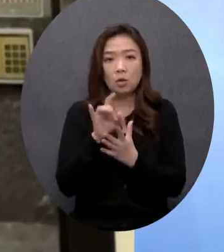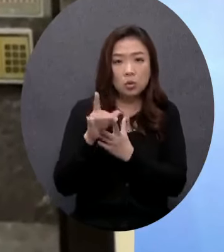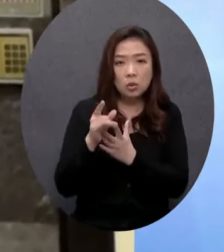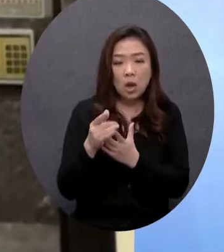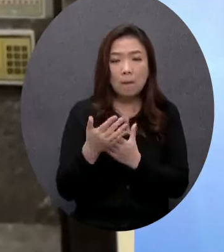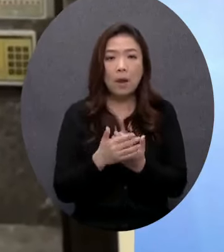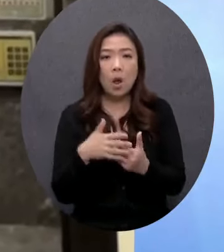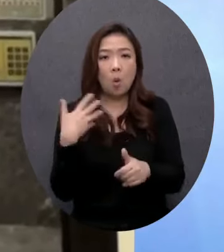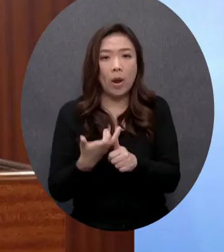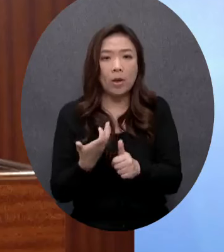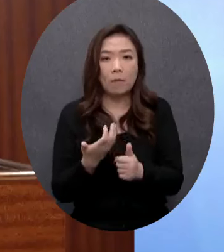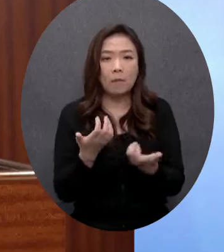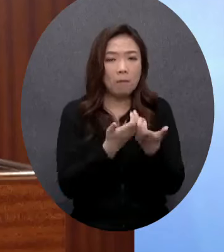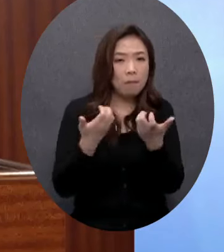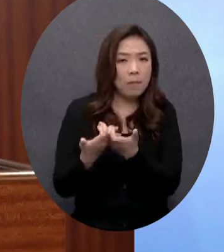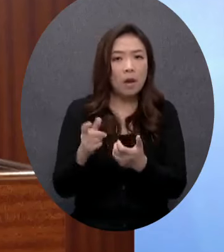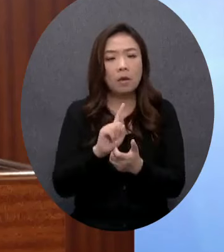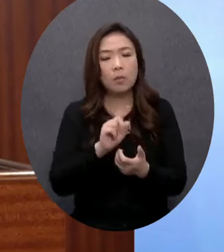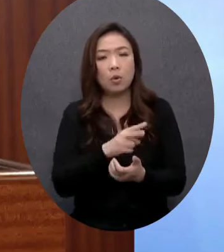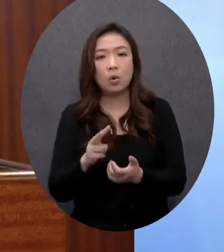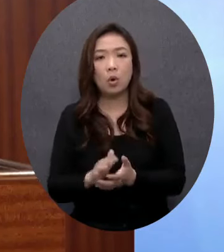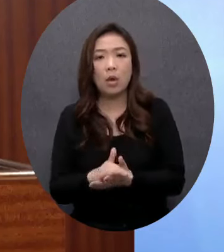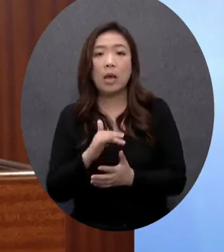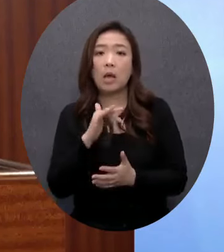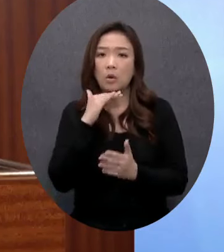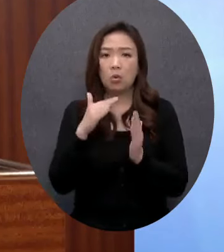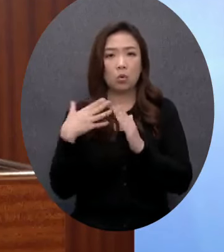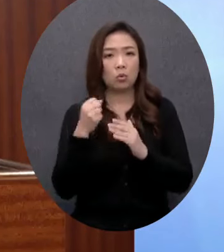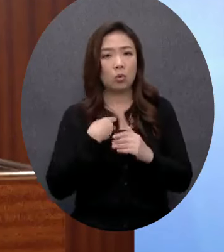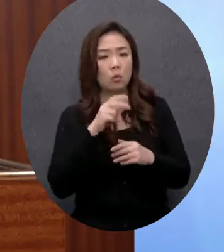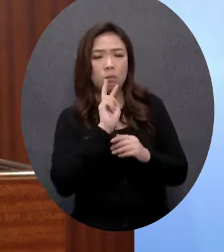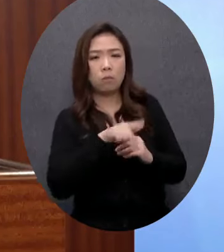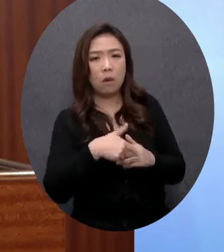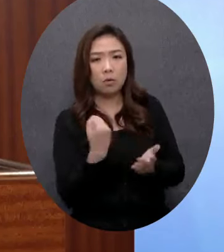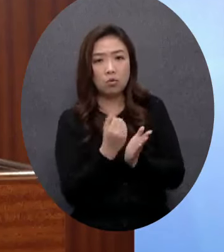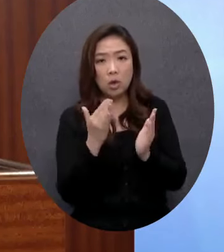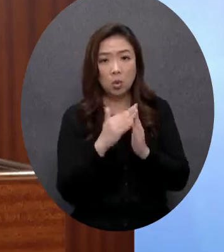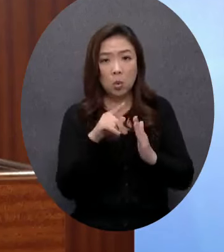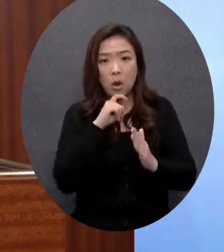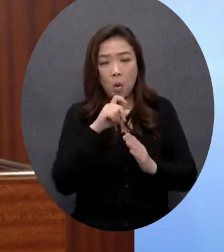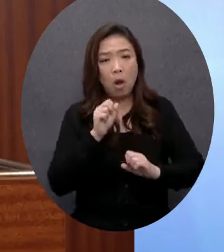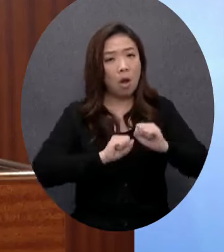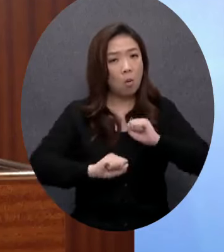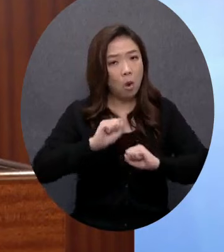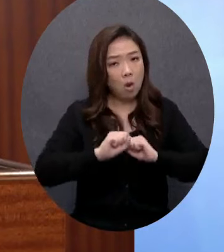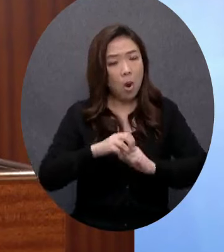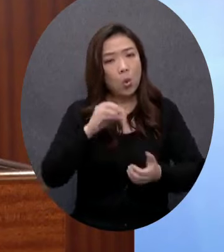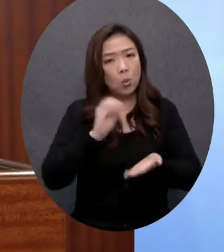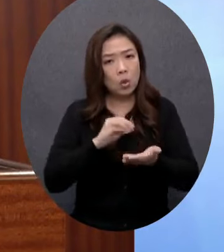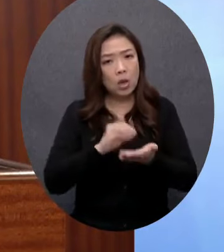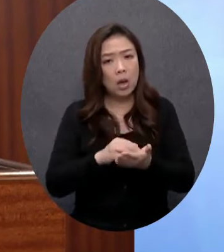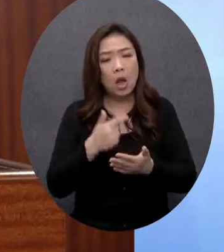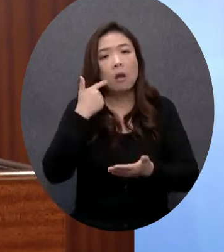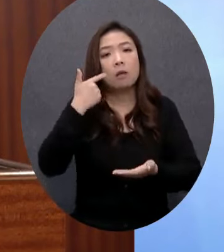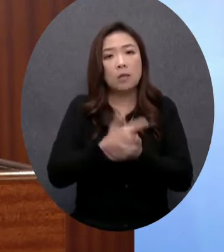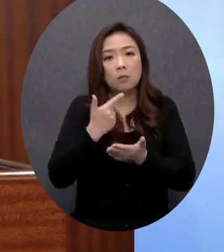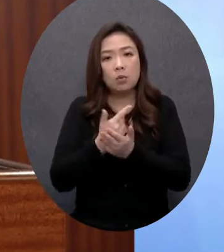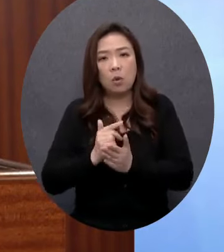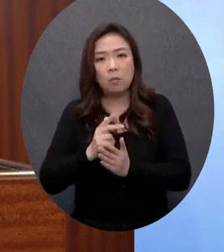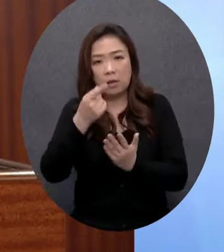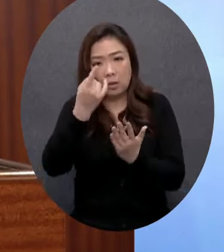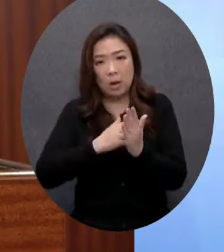怎么改变？ 作为局长，如果我见到注册局有一些行径和决定是严重偏离了条例的精神的